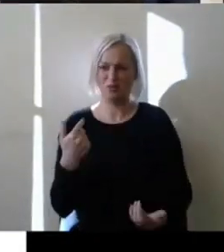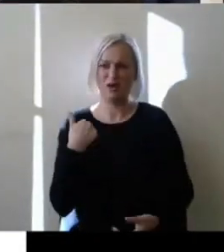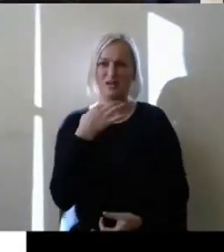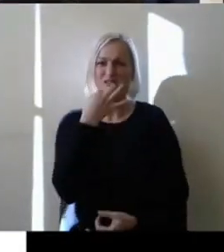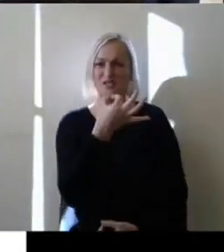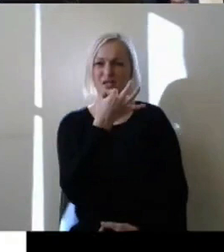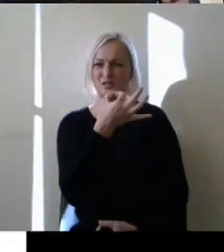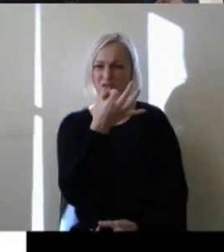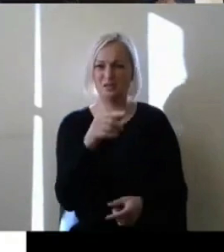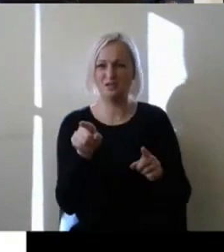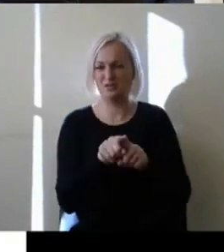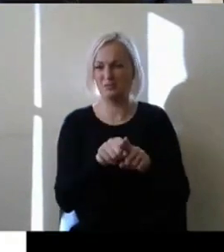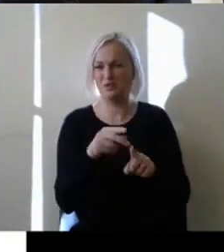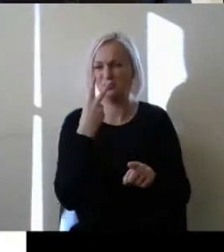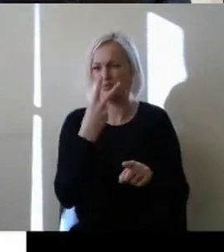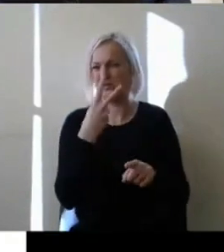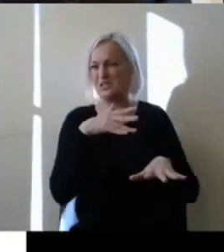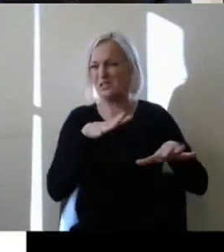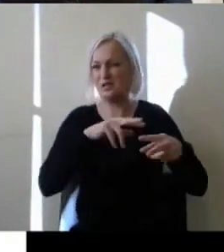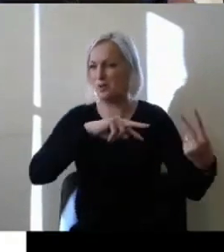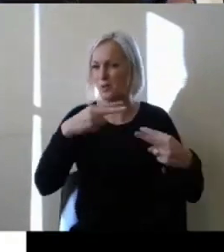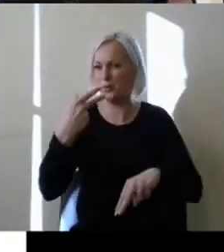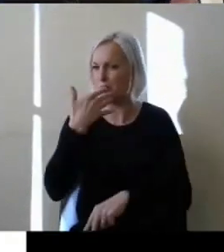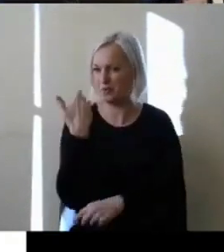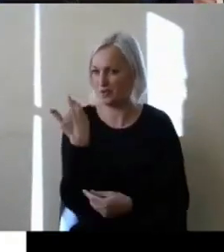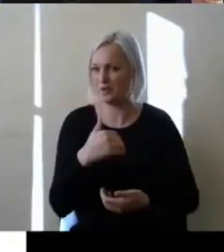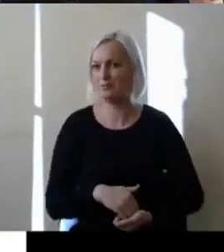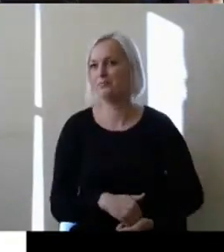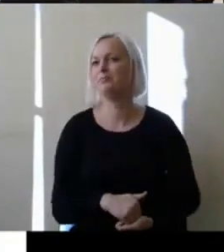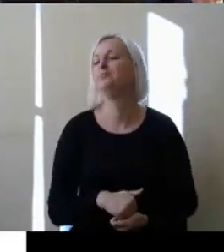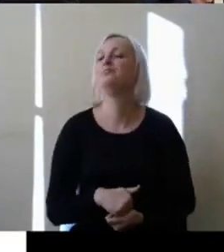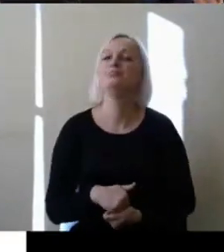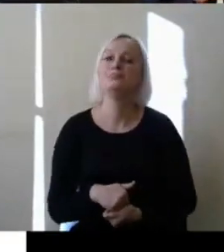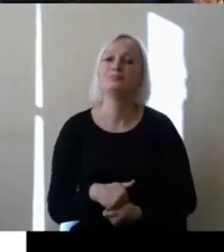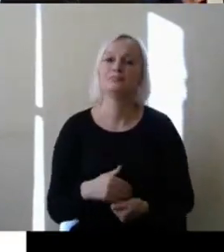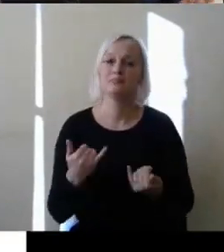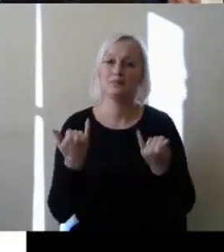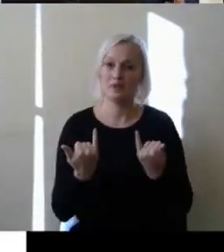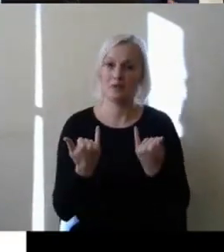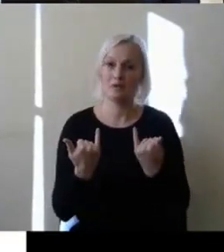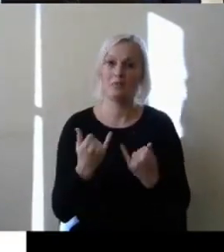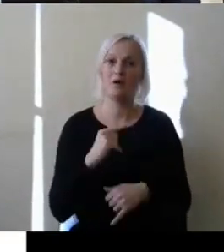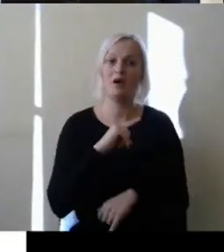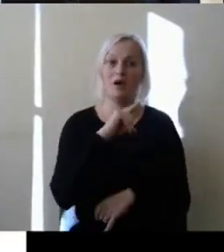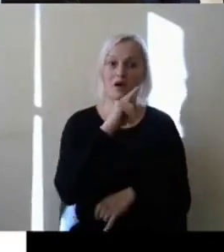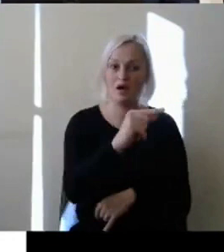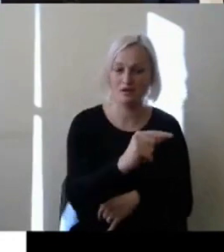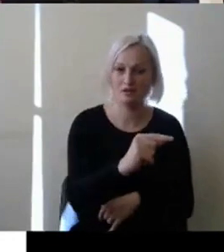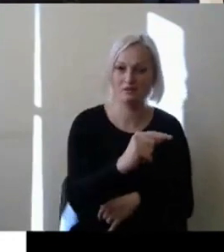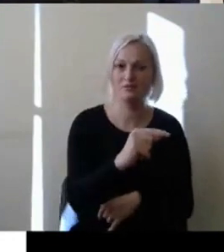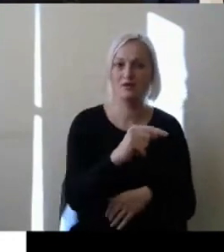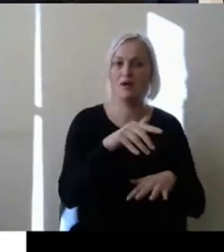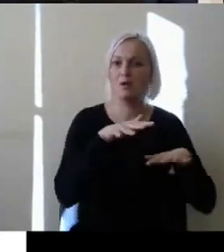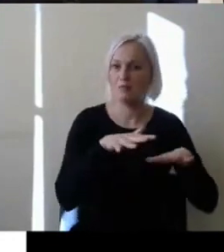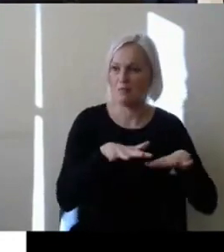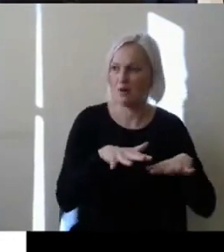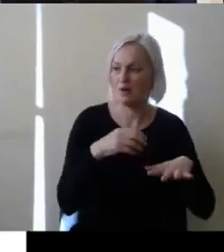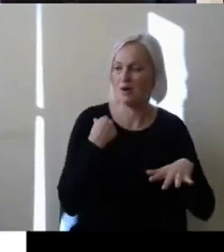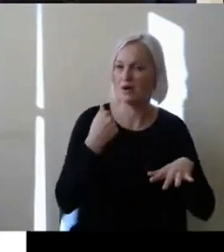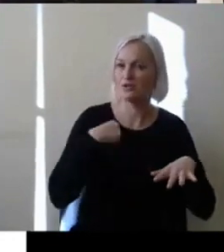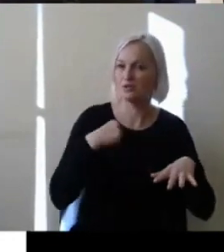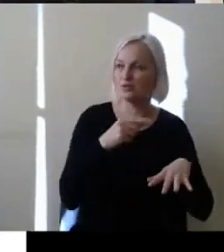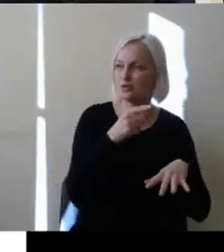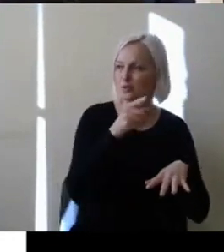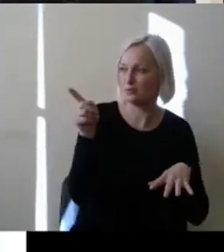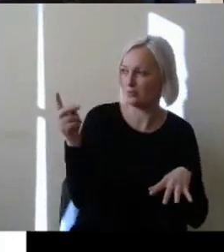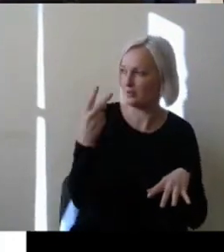jokios reakcijos nėra. Bet na, čia tik tai atvažiavus ir pabuvus, pamačius tuos žmonės, kažkaip ta reikšmė